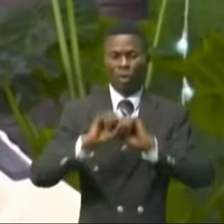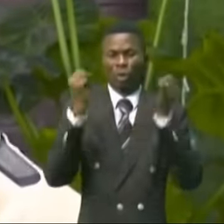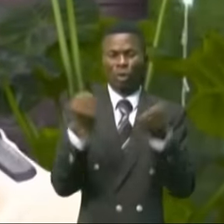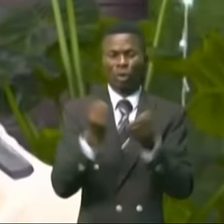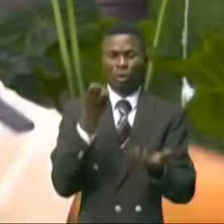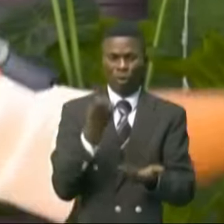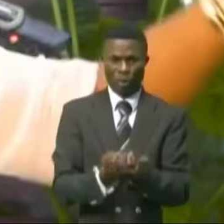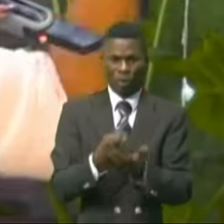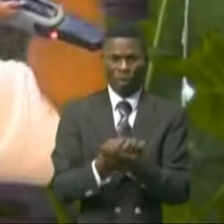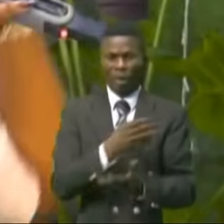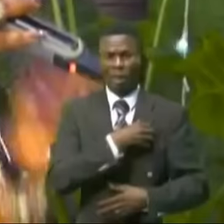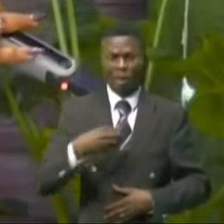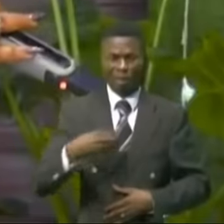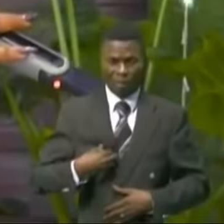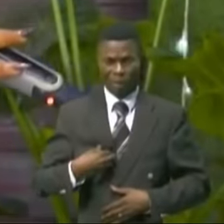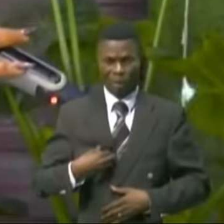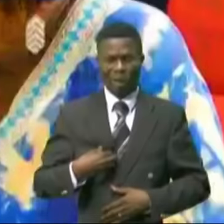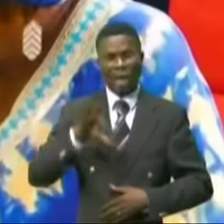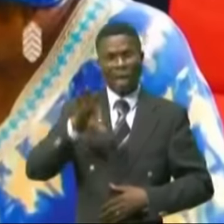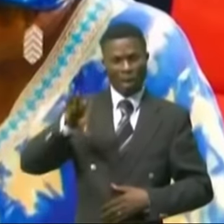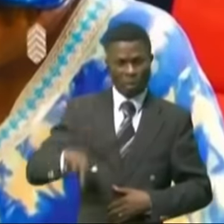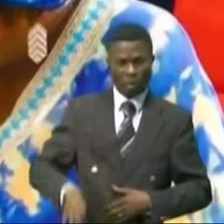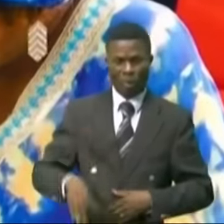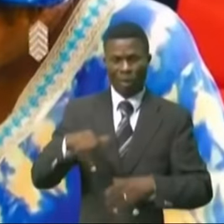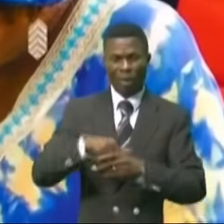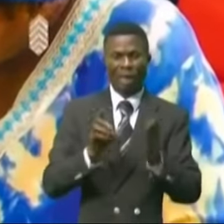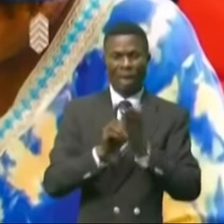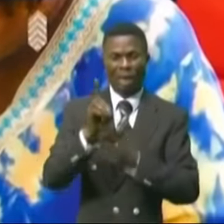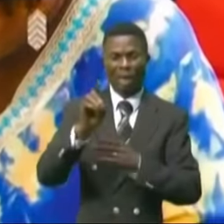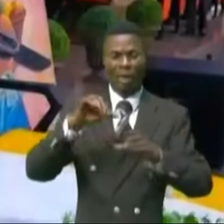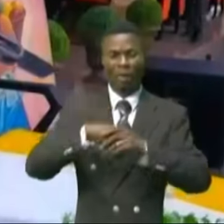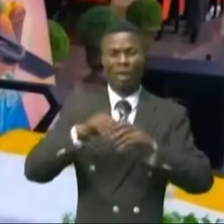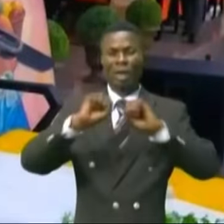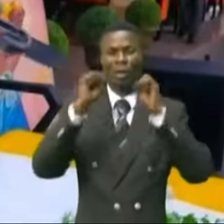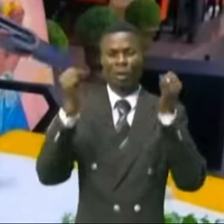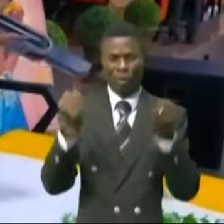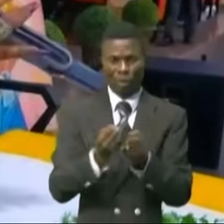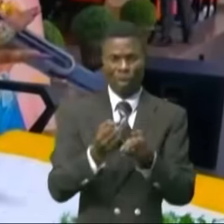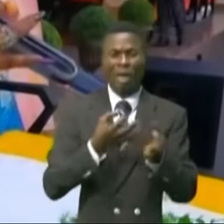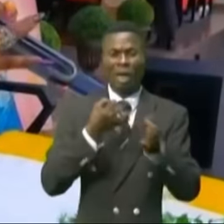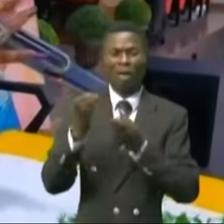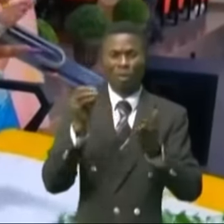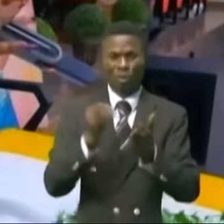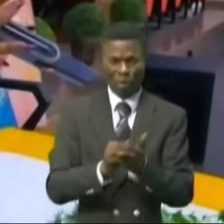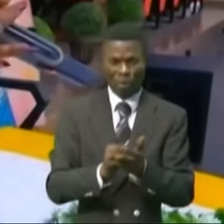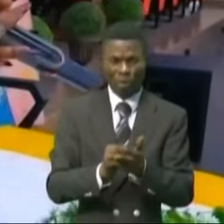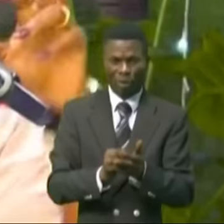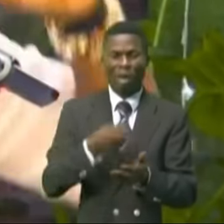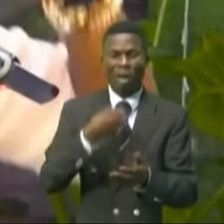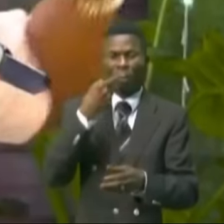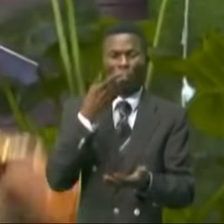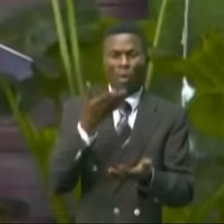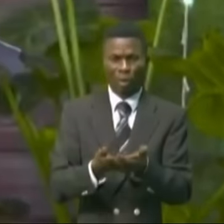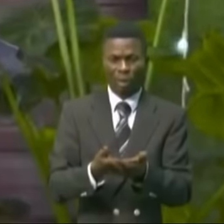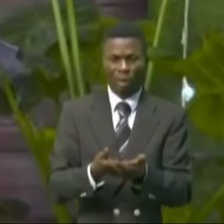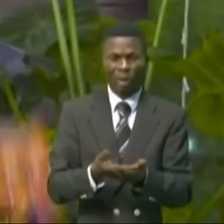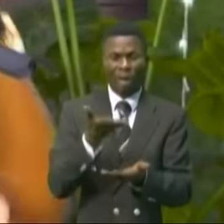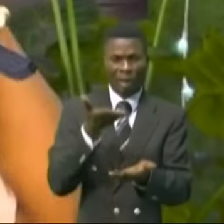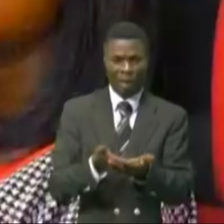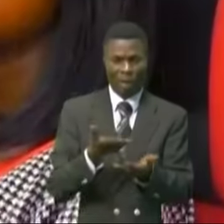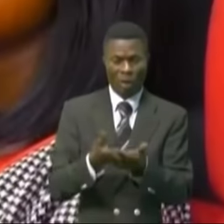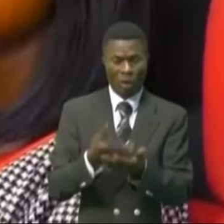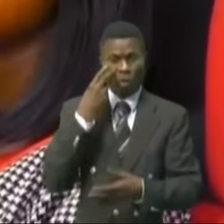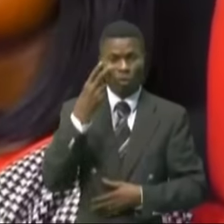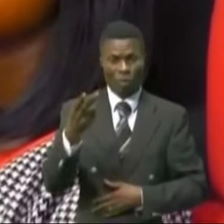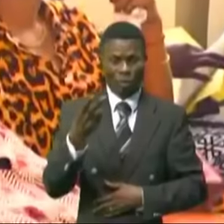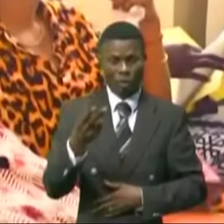socio-économique des femmes et ses avantages au développement de la société. D'autres sujets ont été également abordés, parmi lesquels figurent